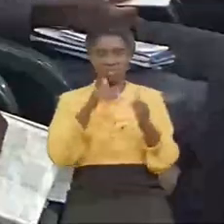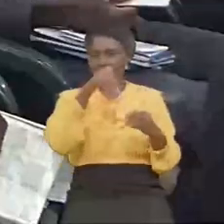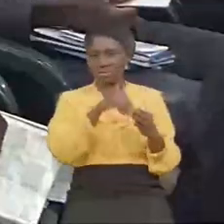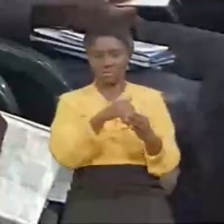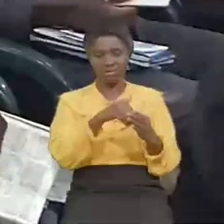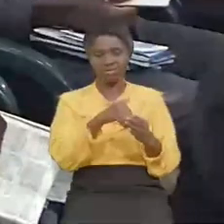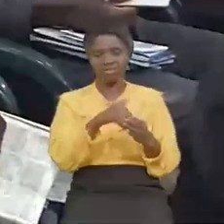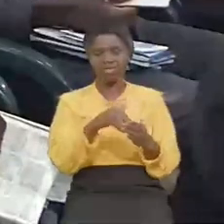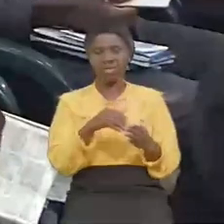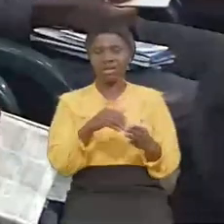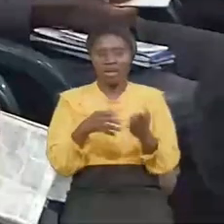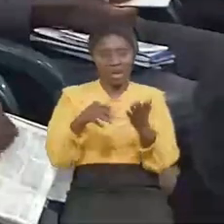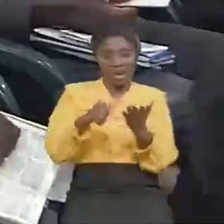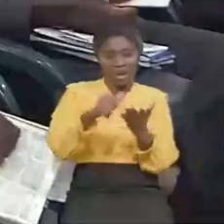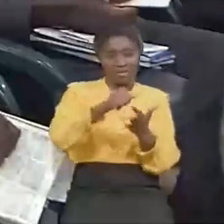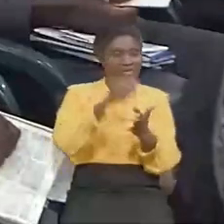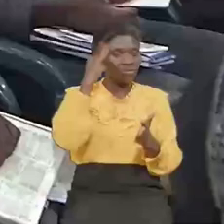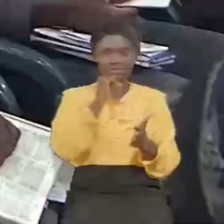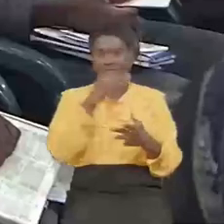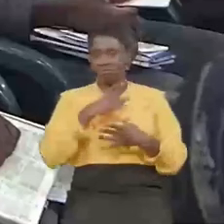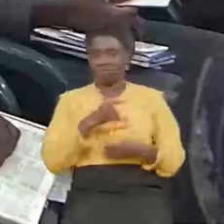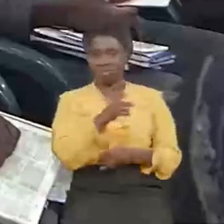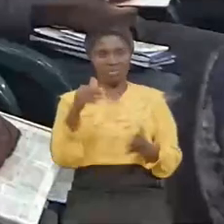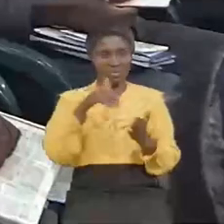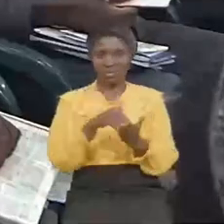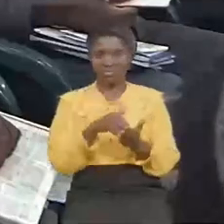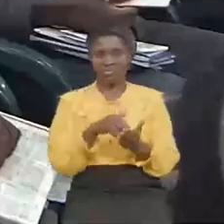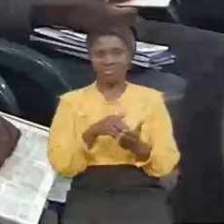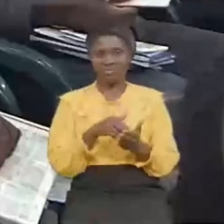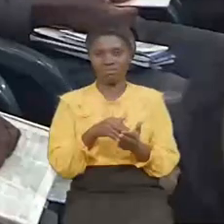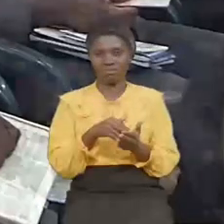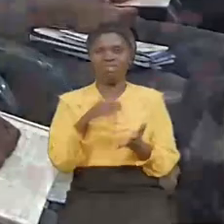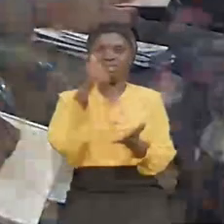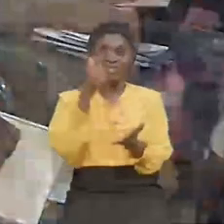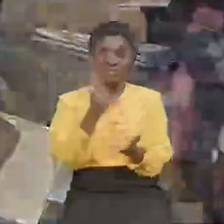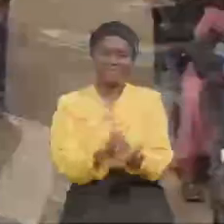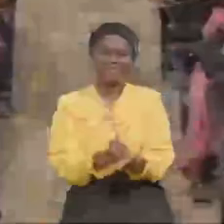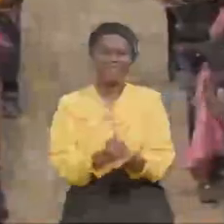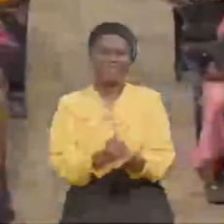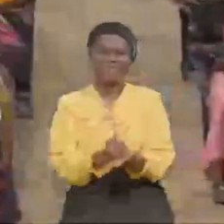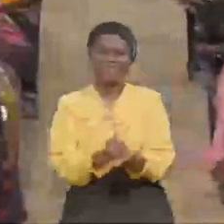L'adultère ne va plus t'attirer. La main est en train de mourir là-bas, hein.